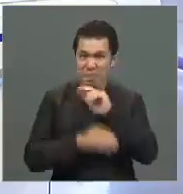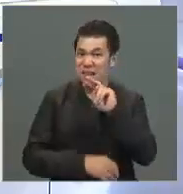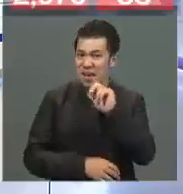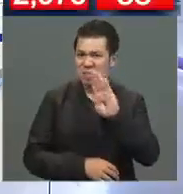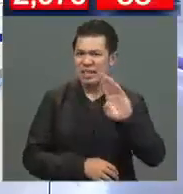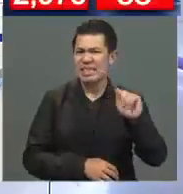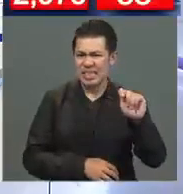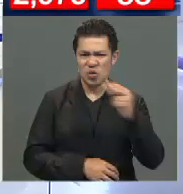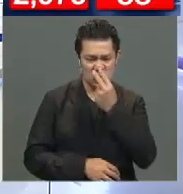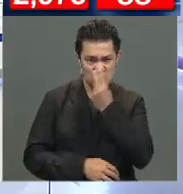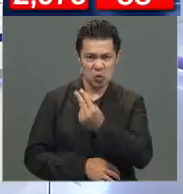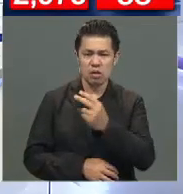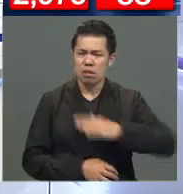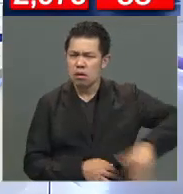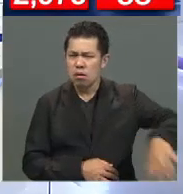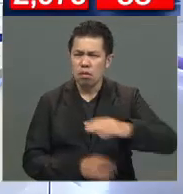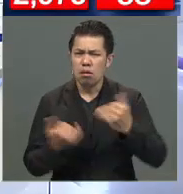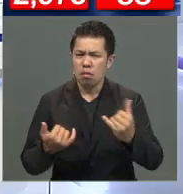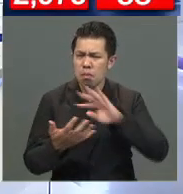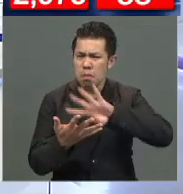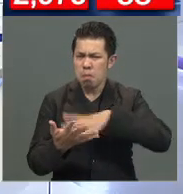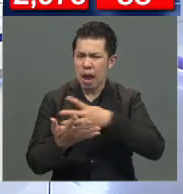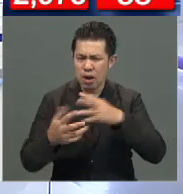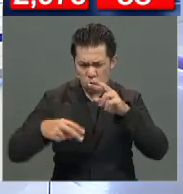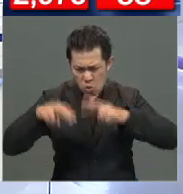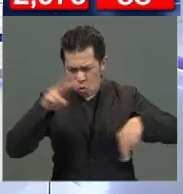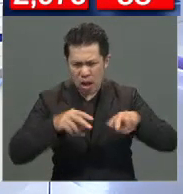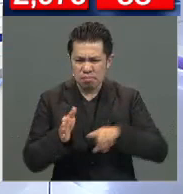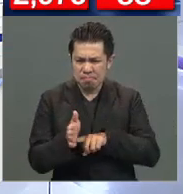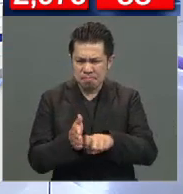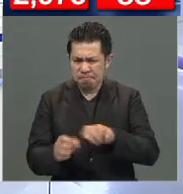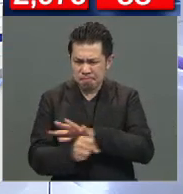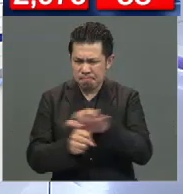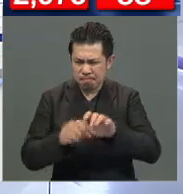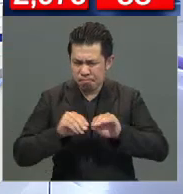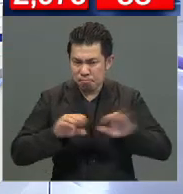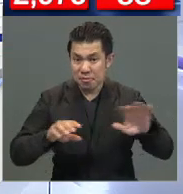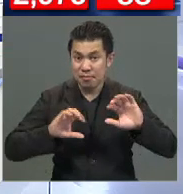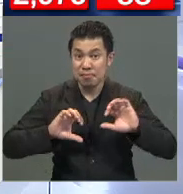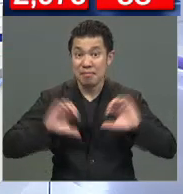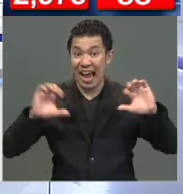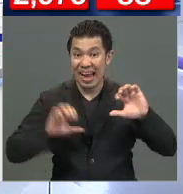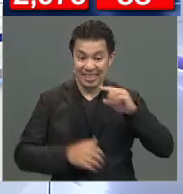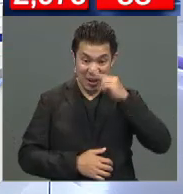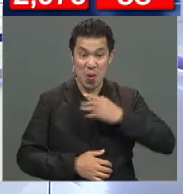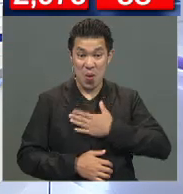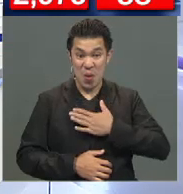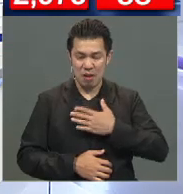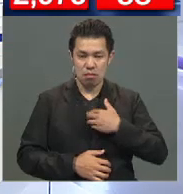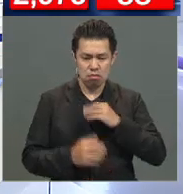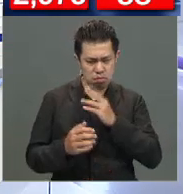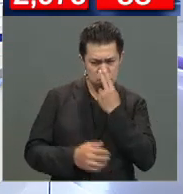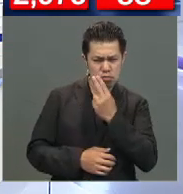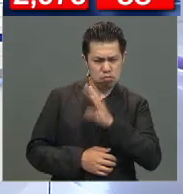ผู้ชมครับถึงแม้ว่าตอนนี้ถ้าพูดถึงมาตรการดูแลควบคุมการแพร่ระบาดของโควิด -19 ของรัฐบาลนะครับจะเป็นไปในทิศทาง